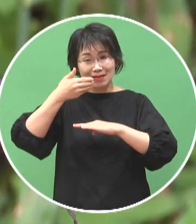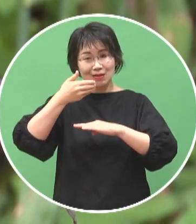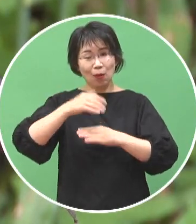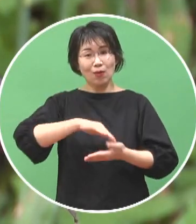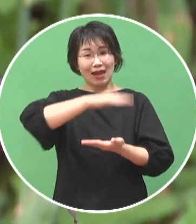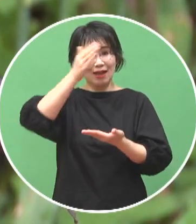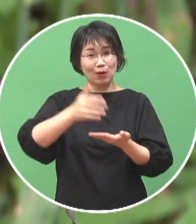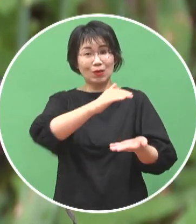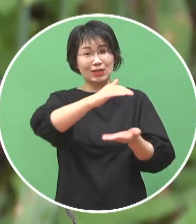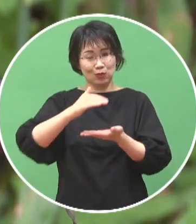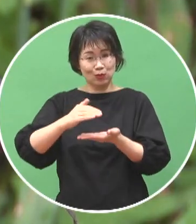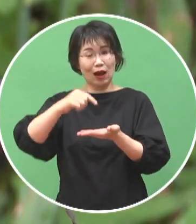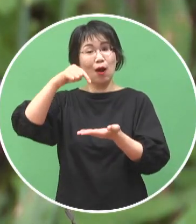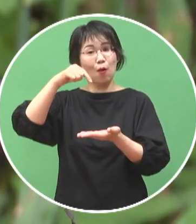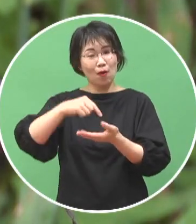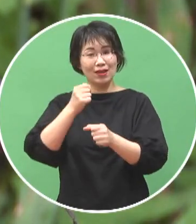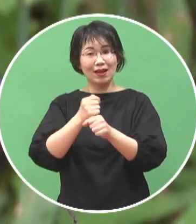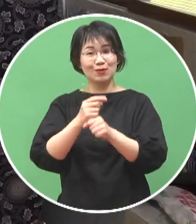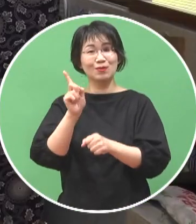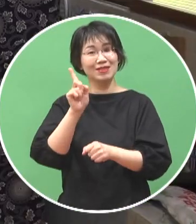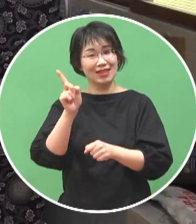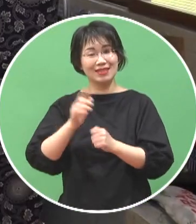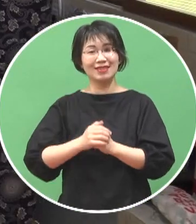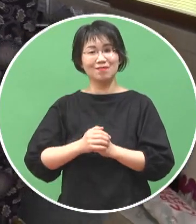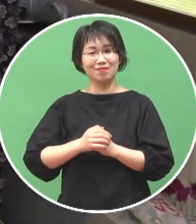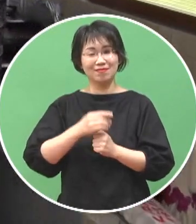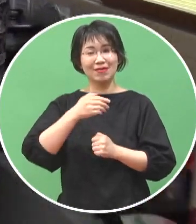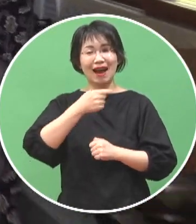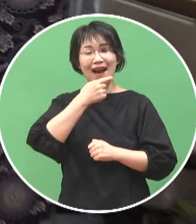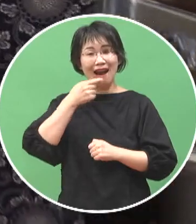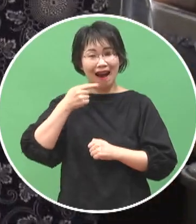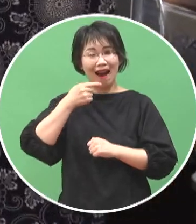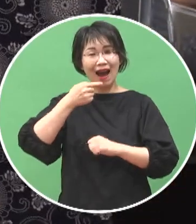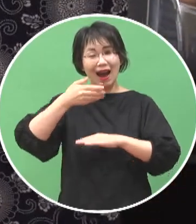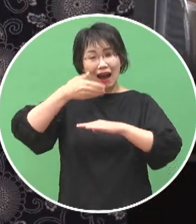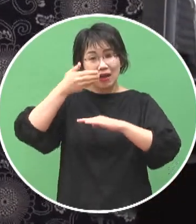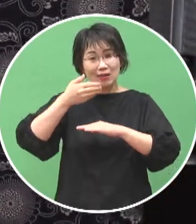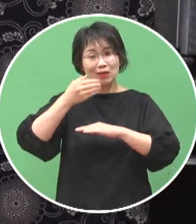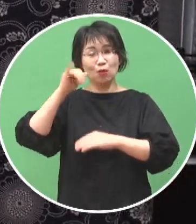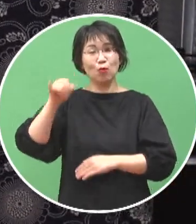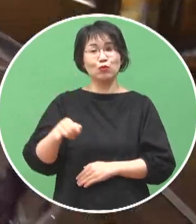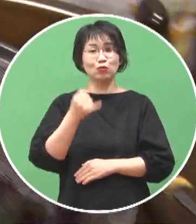穫。これであるものを作ります。 赤しそジュースを作ります。